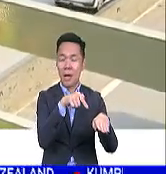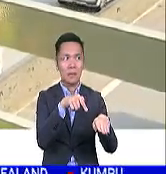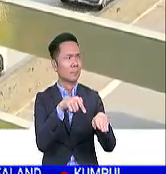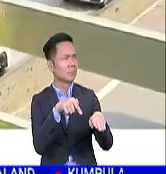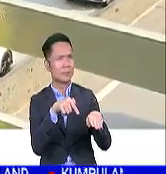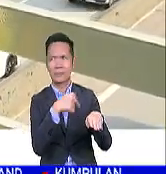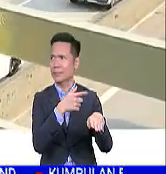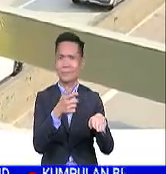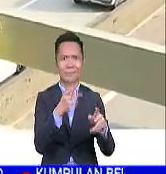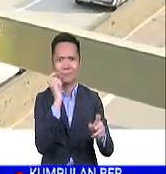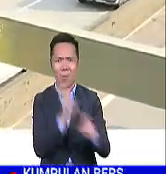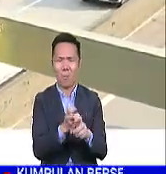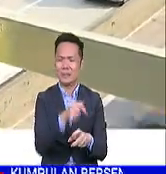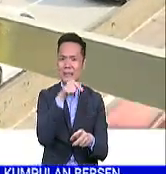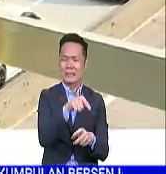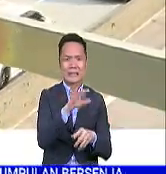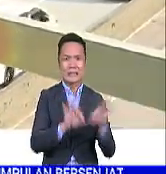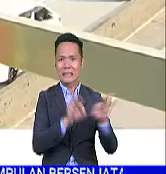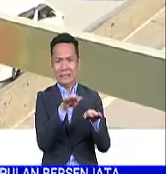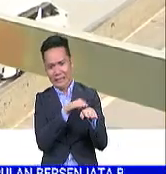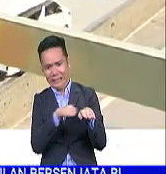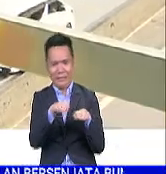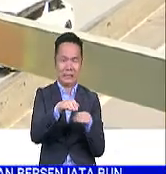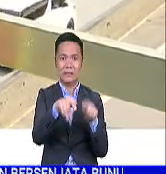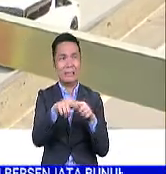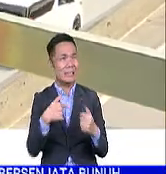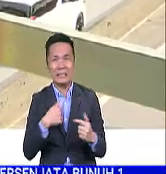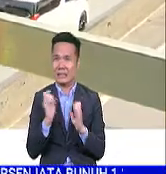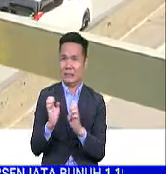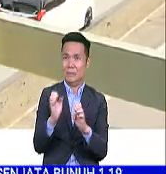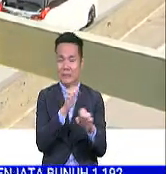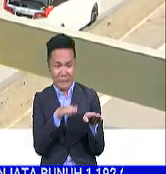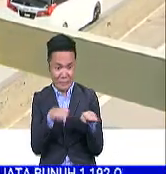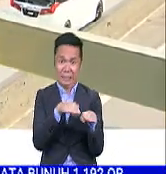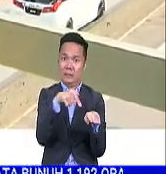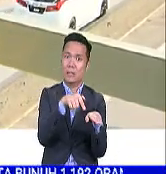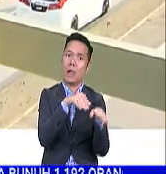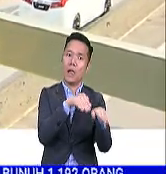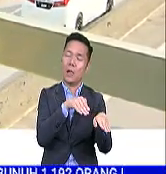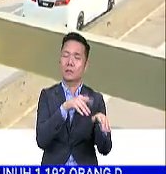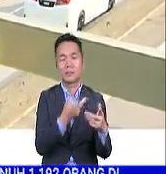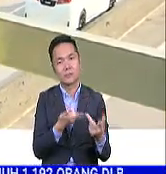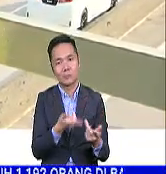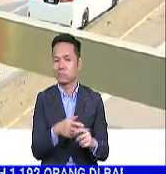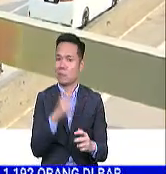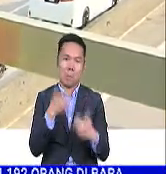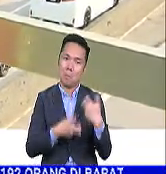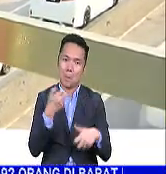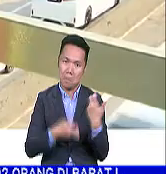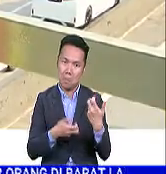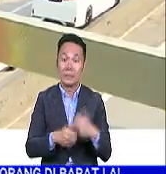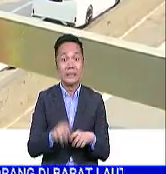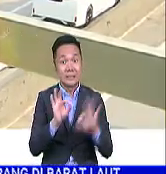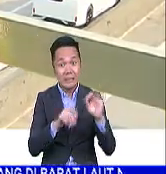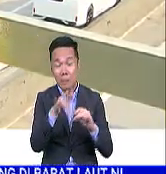menyusahkan sekiranya berlaku pergerakan yang benar-benar memerlukan kecemasan. Dan jadi kepada anda yang ingin pulang